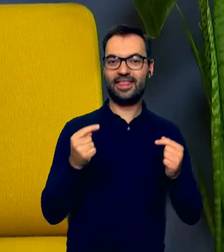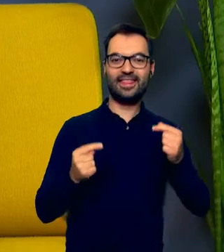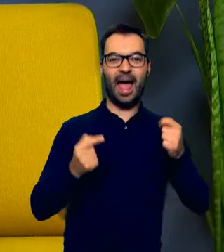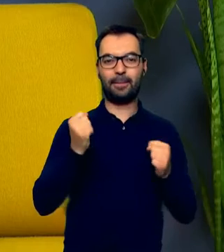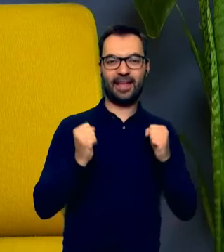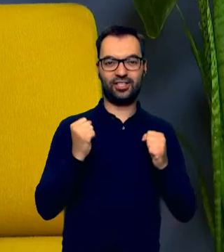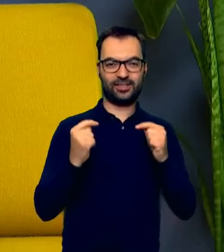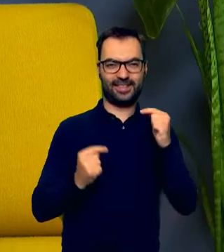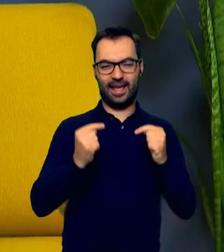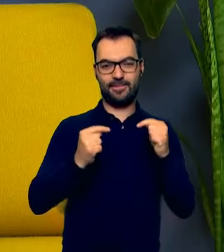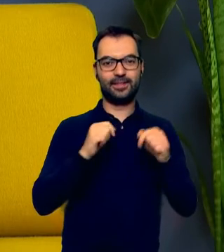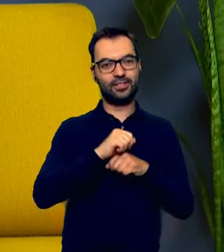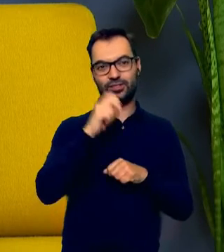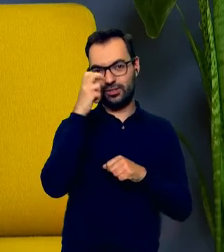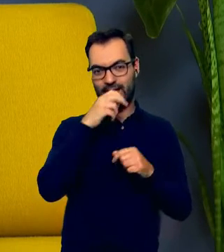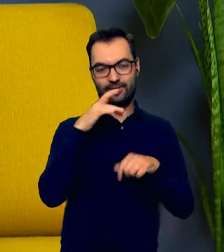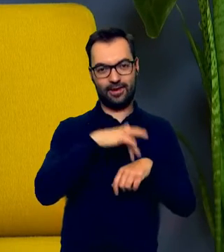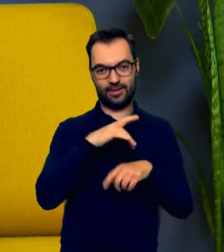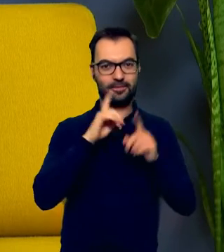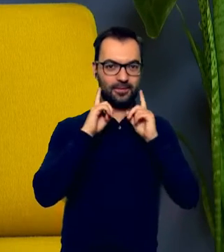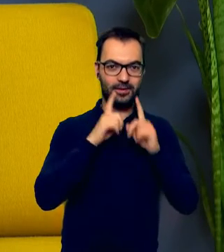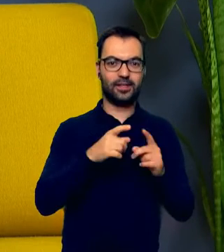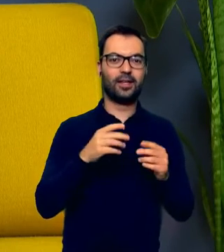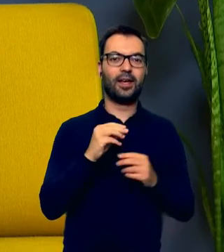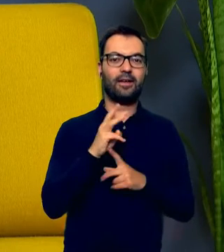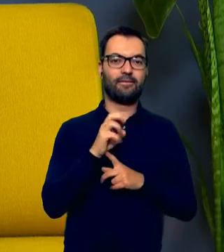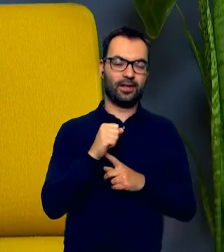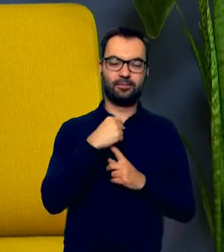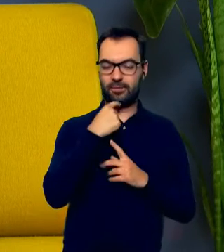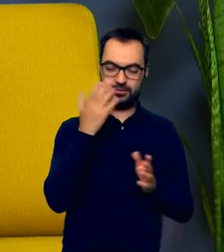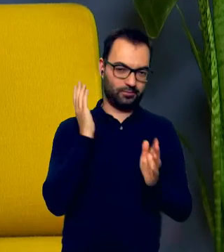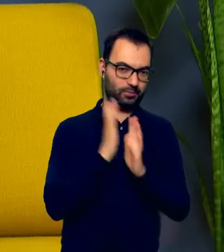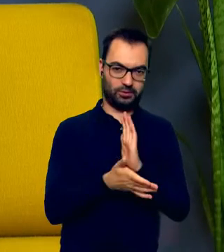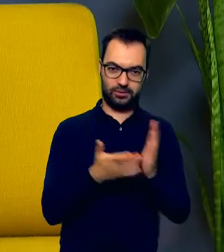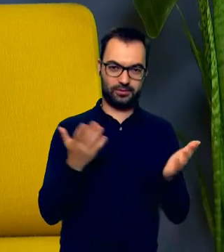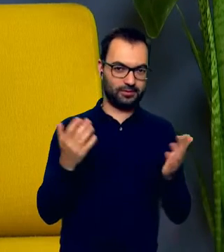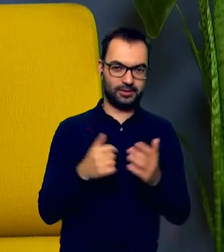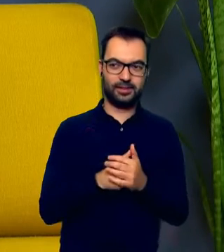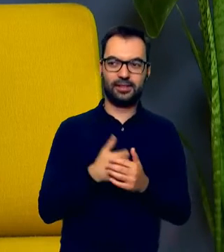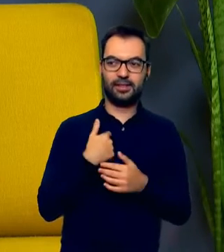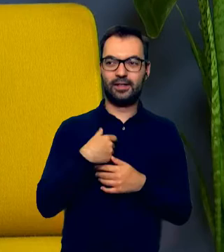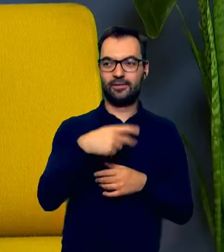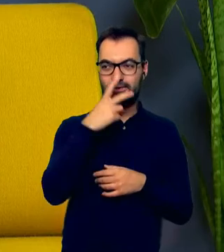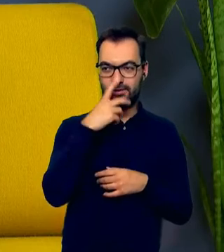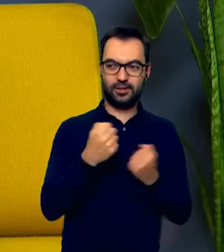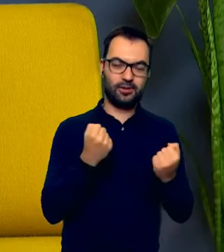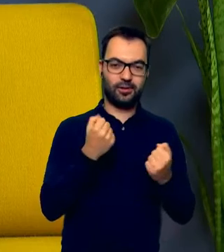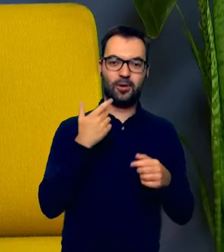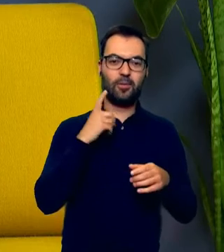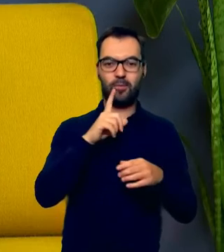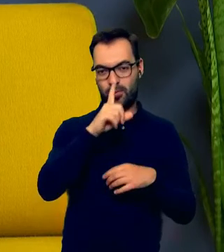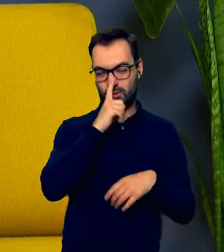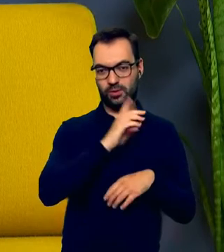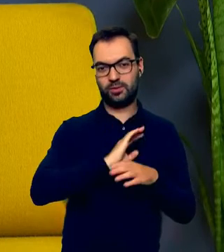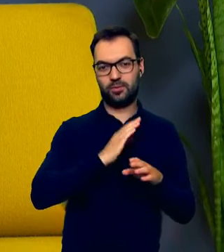myślę, powstają ciekawe treści. Więc no, za Ewę mogę powiedzieć, bo widziałam, jak grubo po